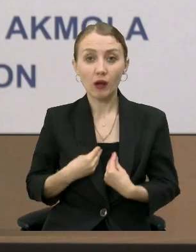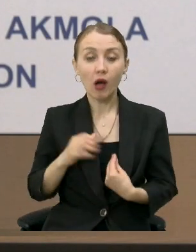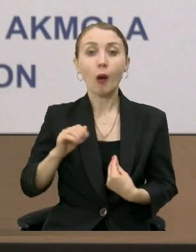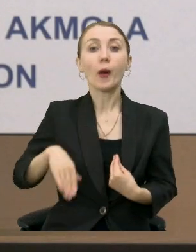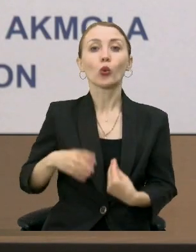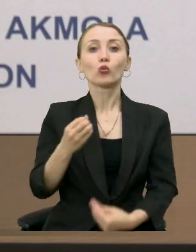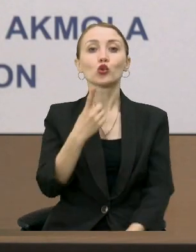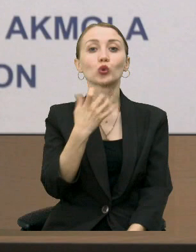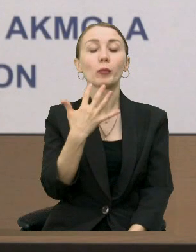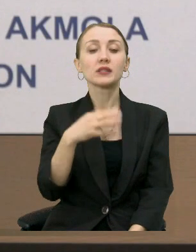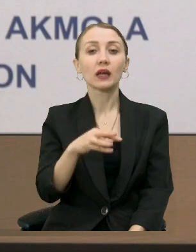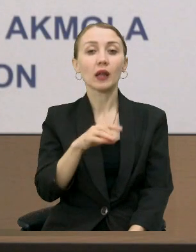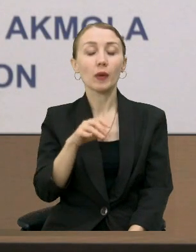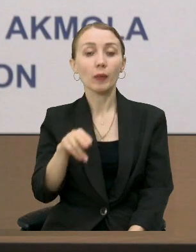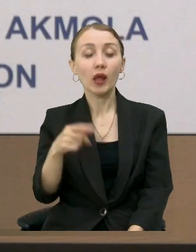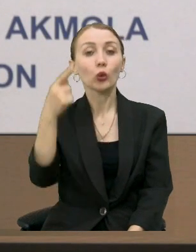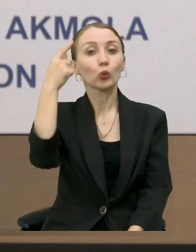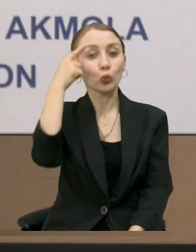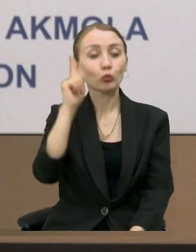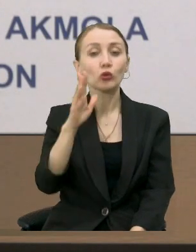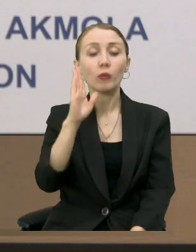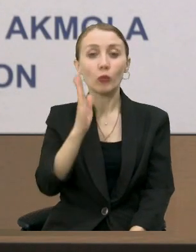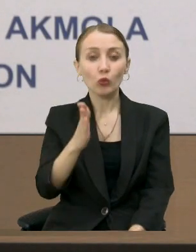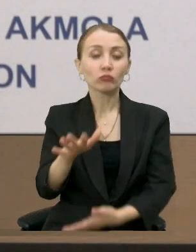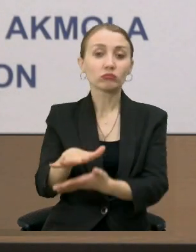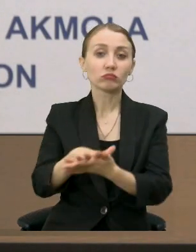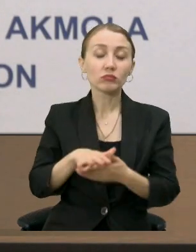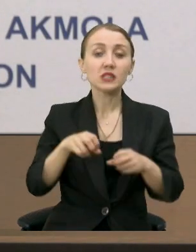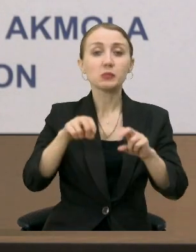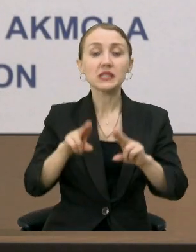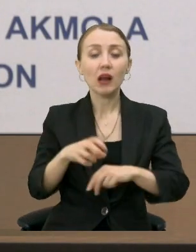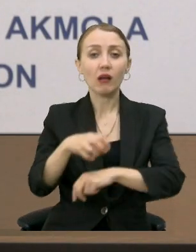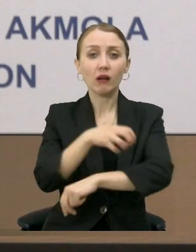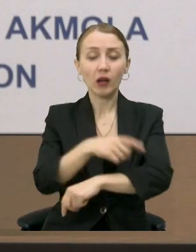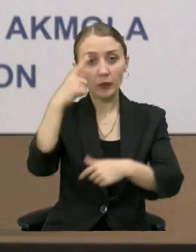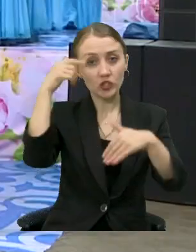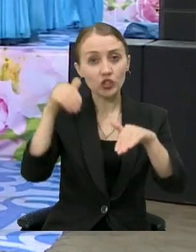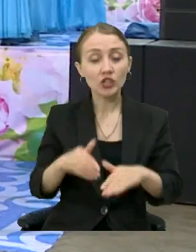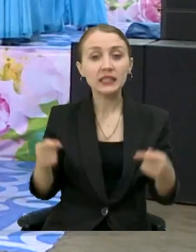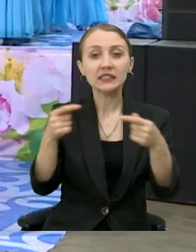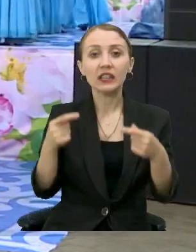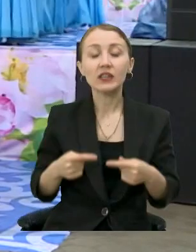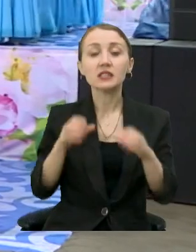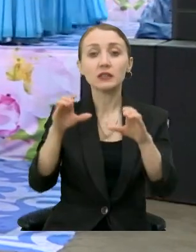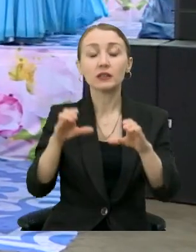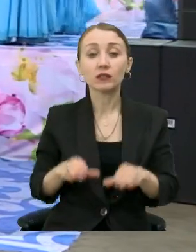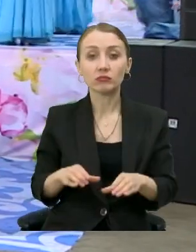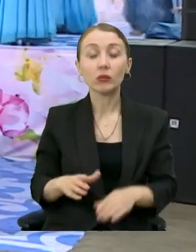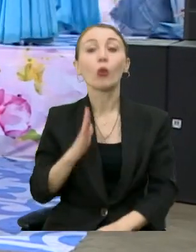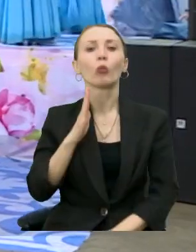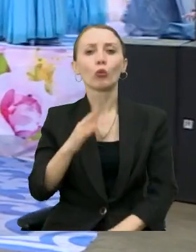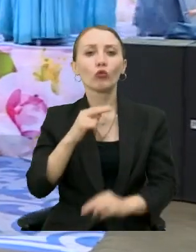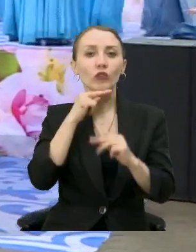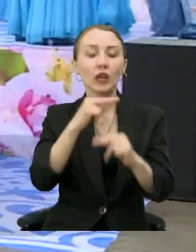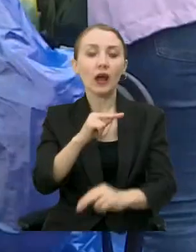МРП. Полагаем, что все это будет рассмотрено заявителями и специальной комиссией в соответствии с законом. Не останется без внимания и